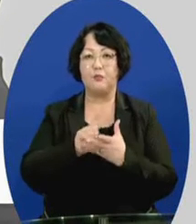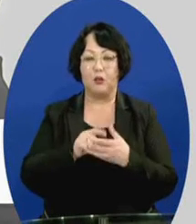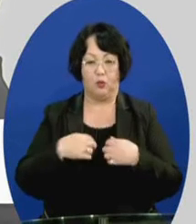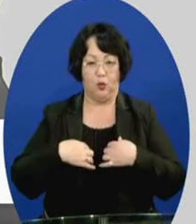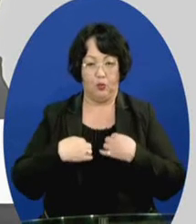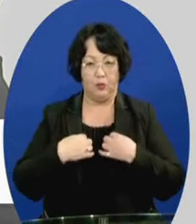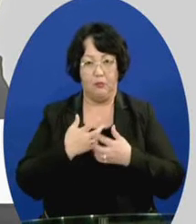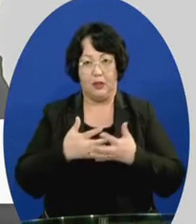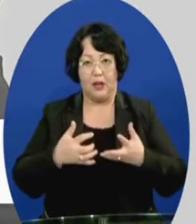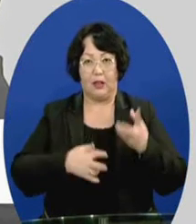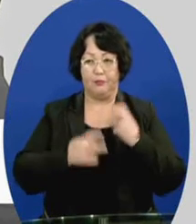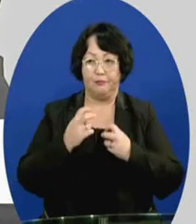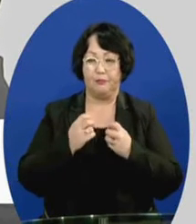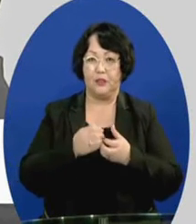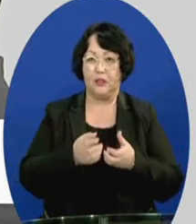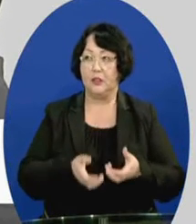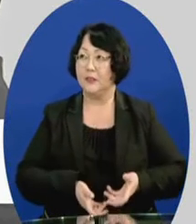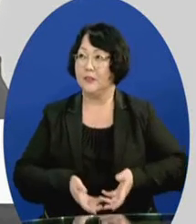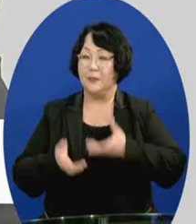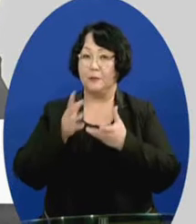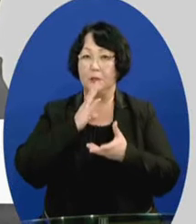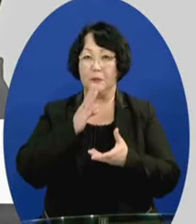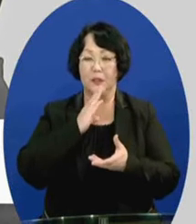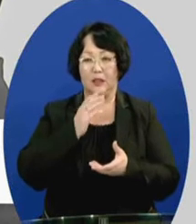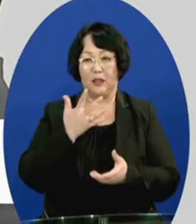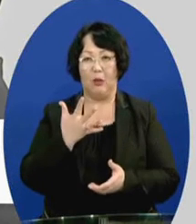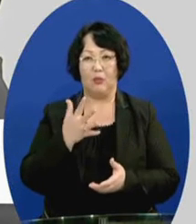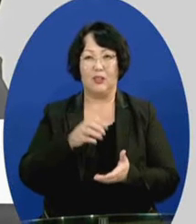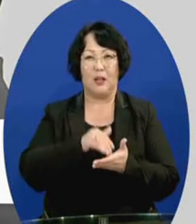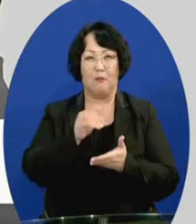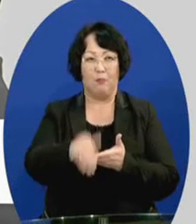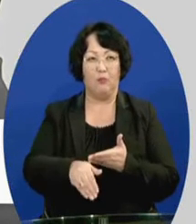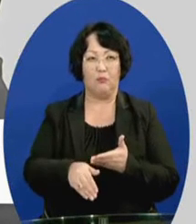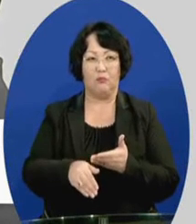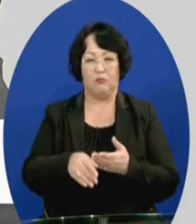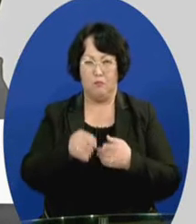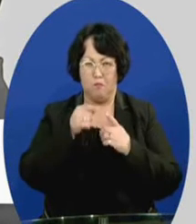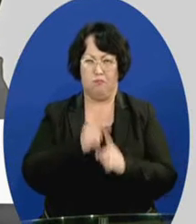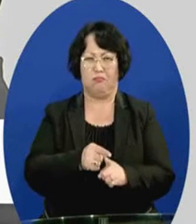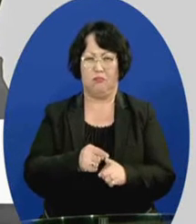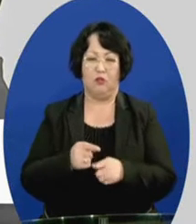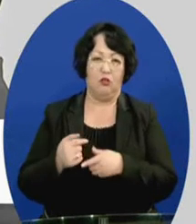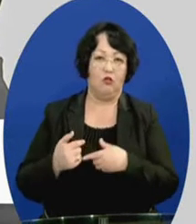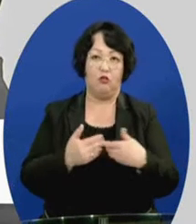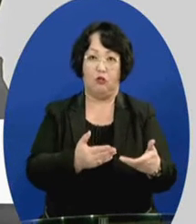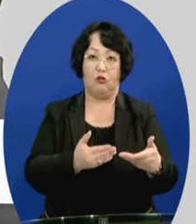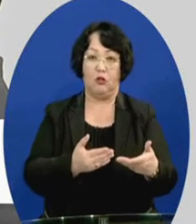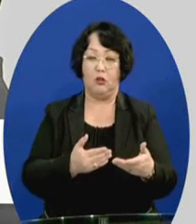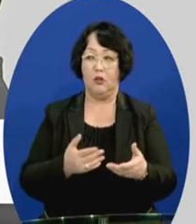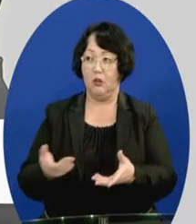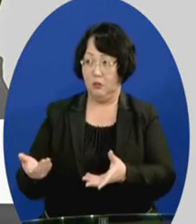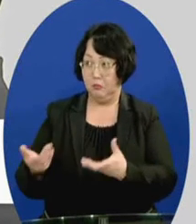экспортыг дэмжихэд нэг дор хаяж ядчил нэг 5 тэрбум төгрөгийг бүр тусгайлан заагаад өгчихвөл